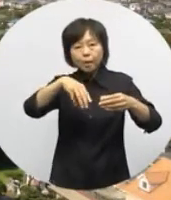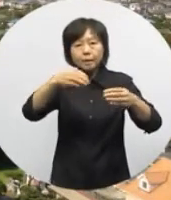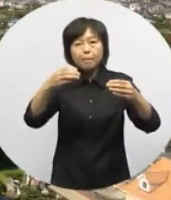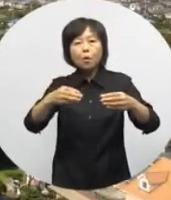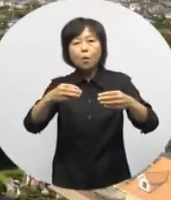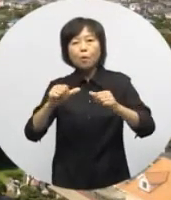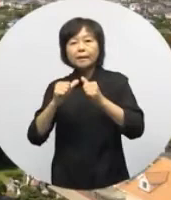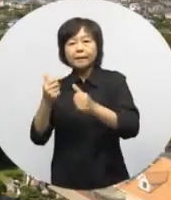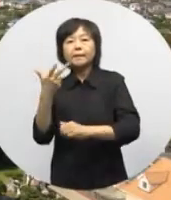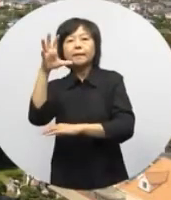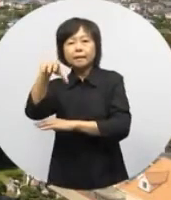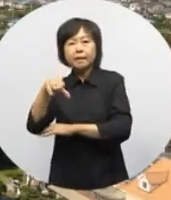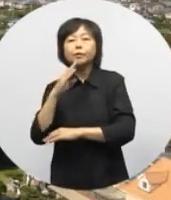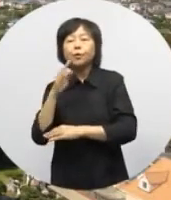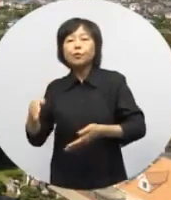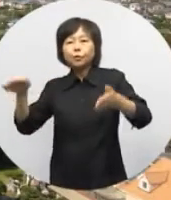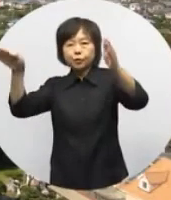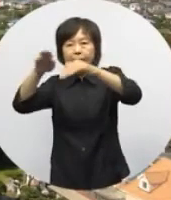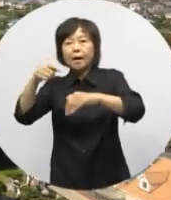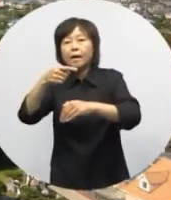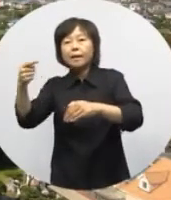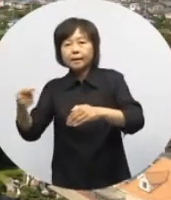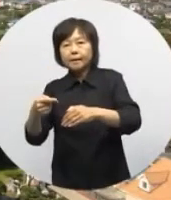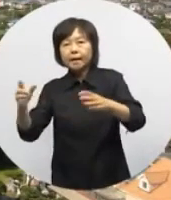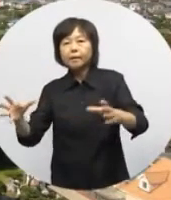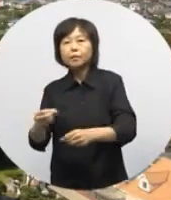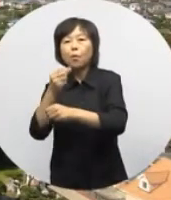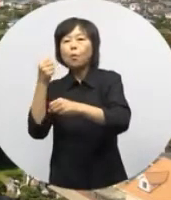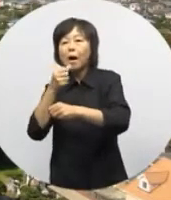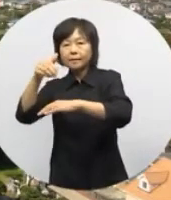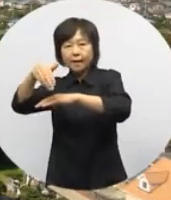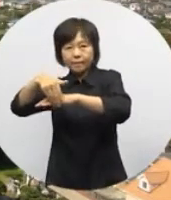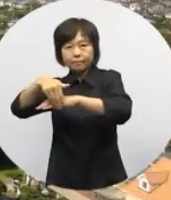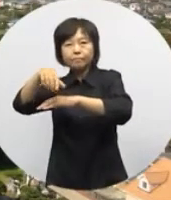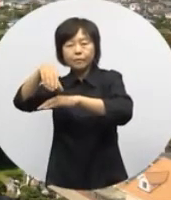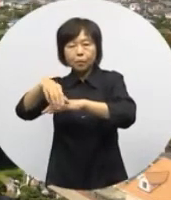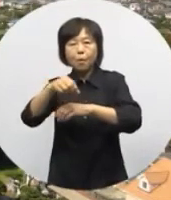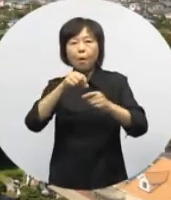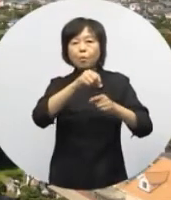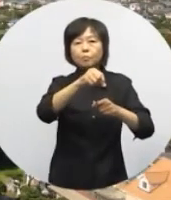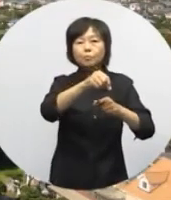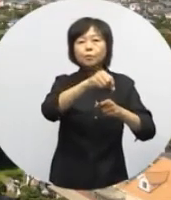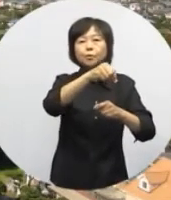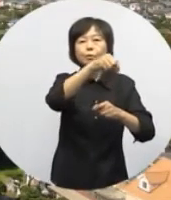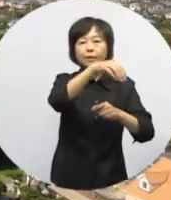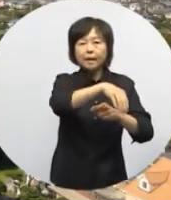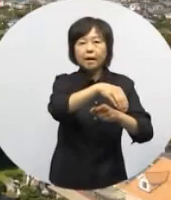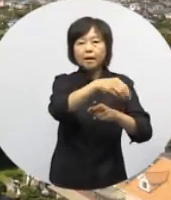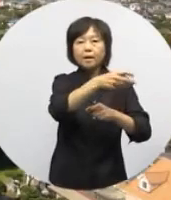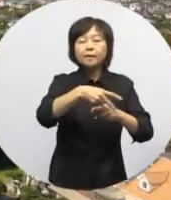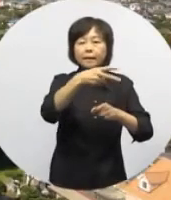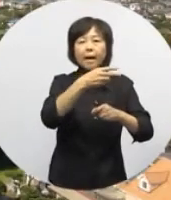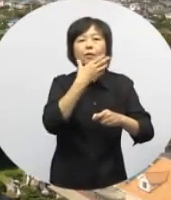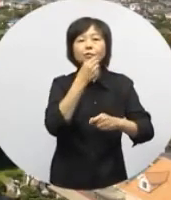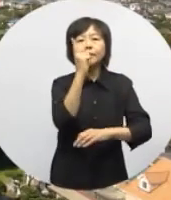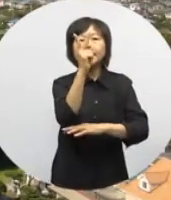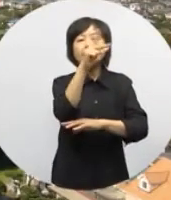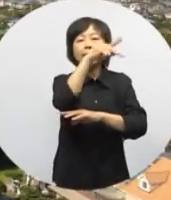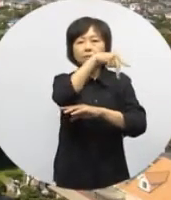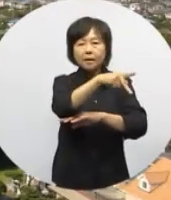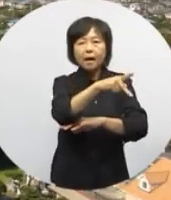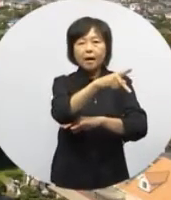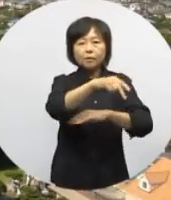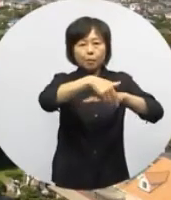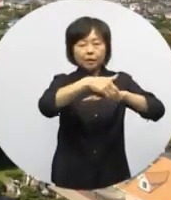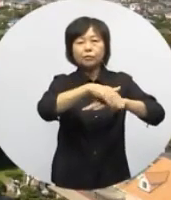ヶ崎市役所本庁舎総合案内と分庁舎2階の福祉政策課窓口に設置しています